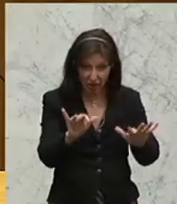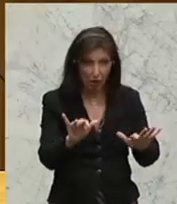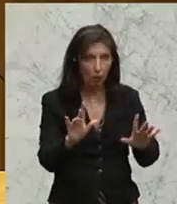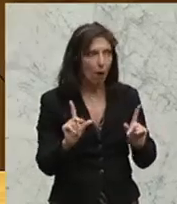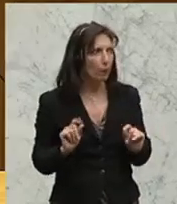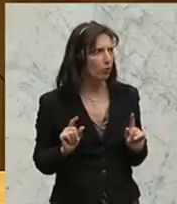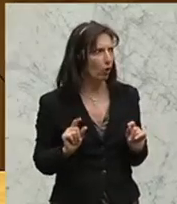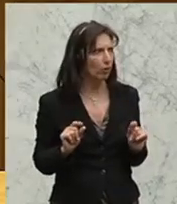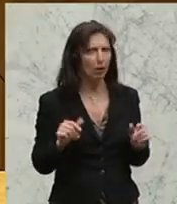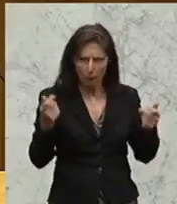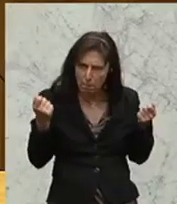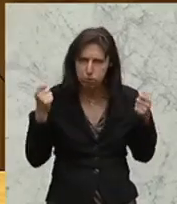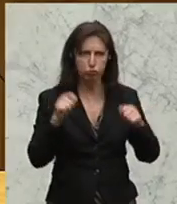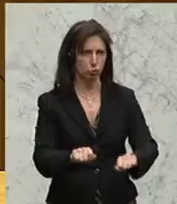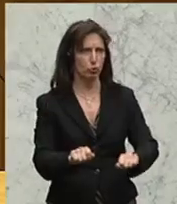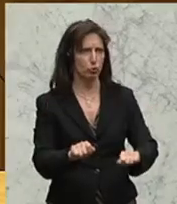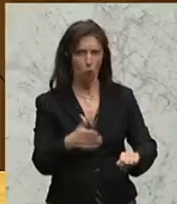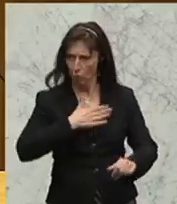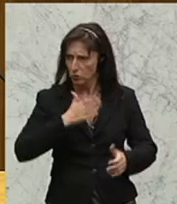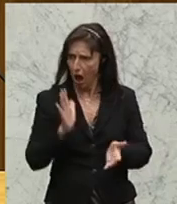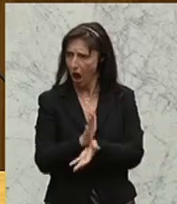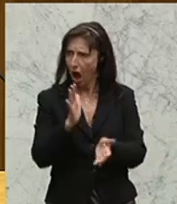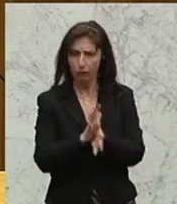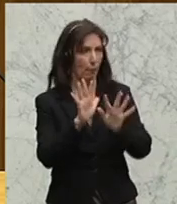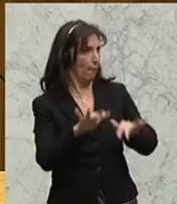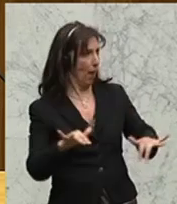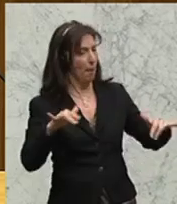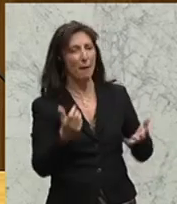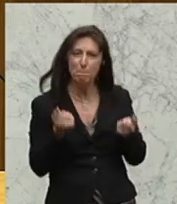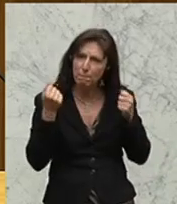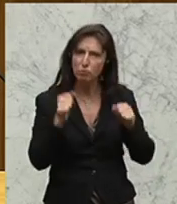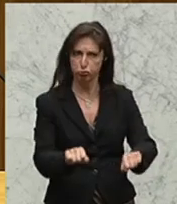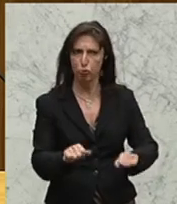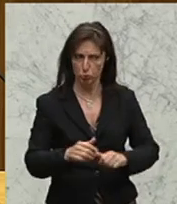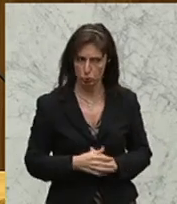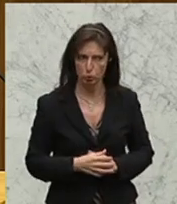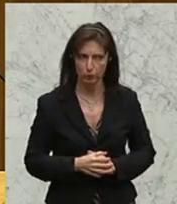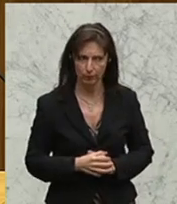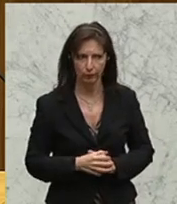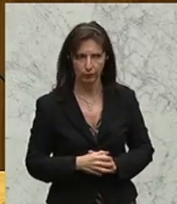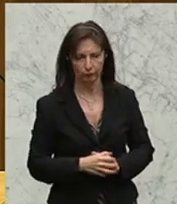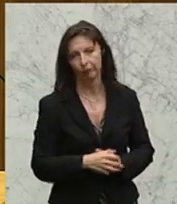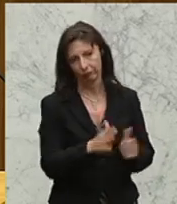Entsprechendes beschließen. Weil das nämlich ist unsere Aufgabe hier herinnen. Und